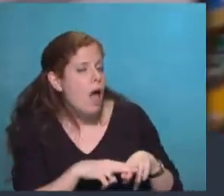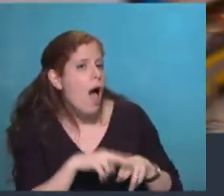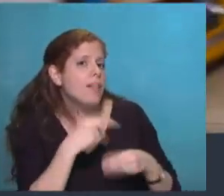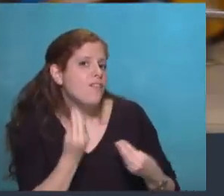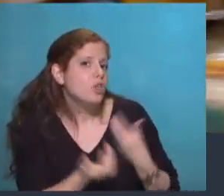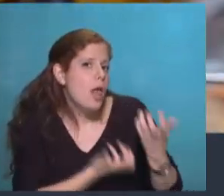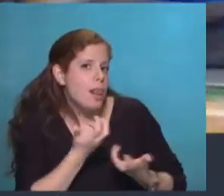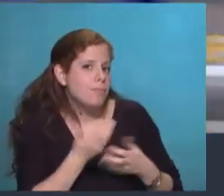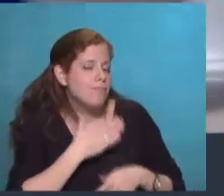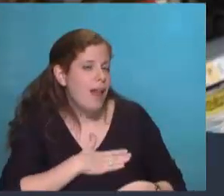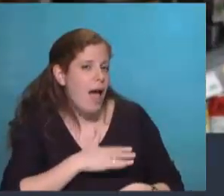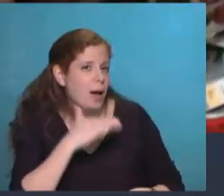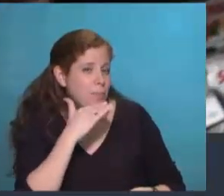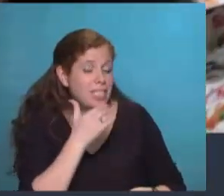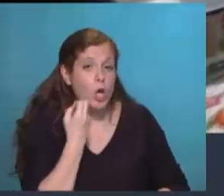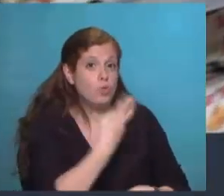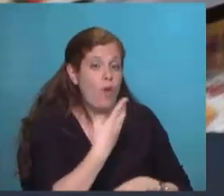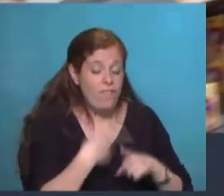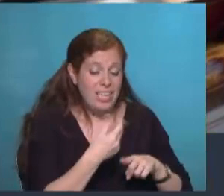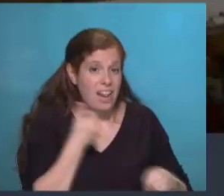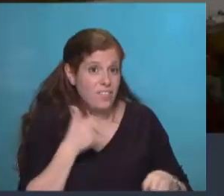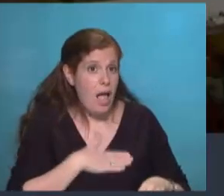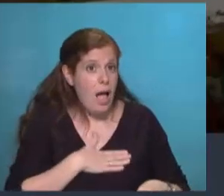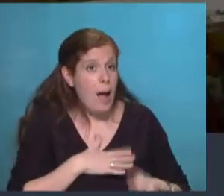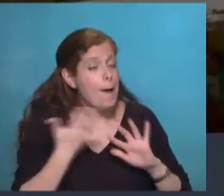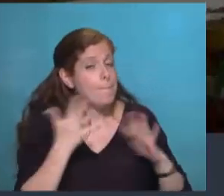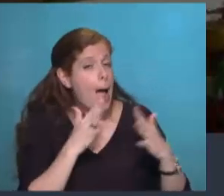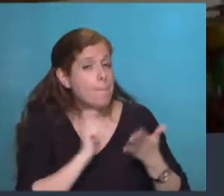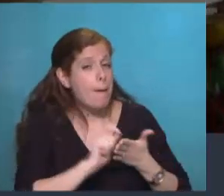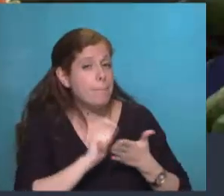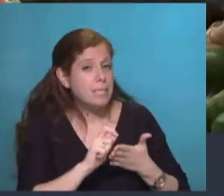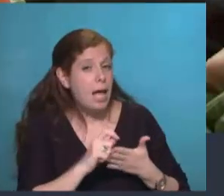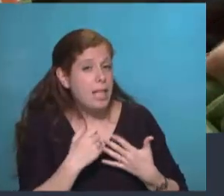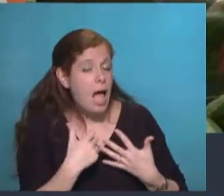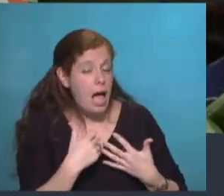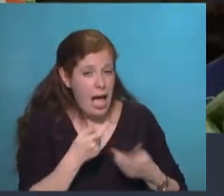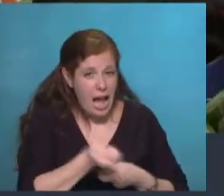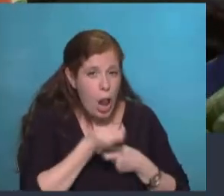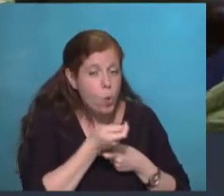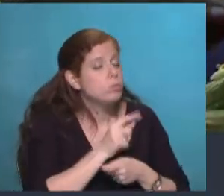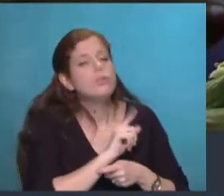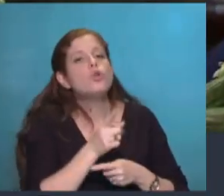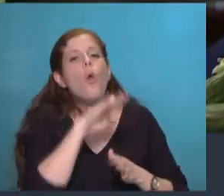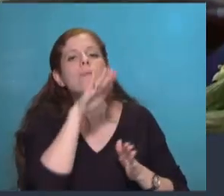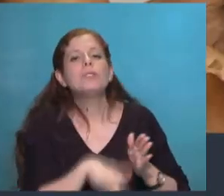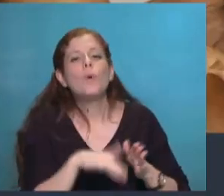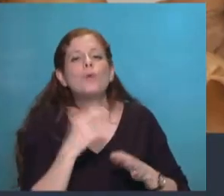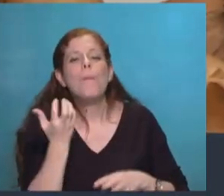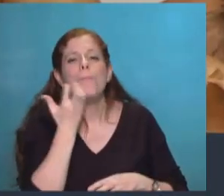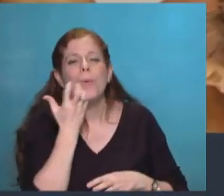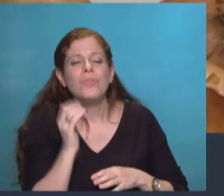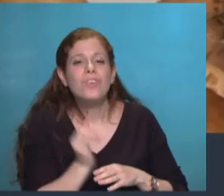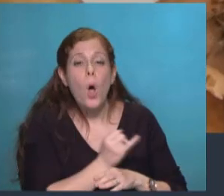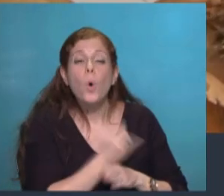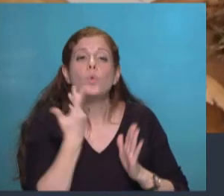הפסח? שבועיים וחצי לפני החג מעריכים במשרד החקלאות כי לא צפוי מחסור של פירות וירקות, למעט